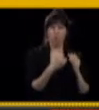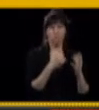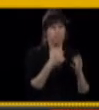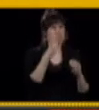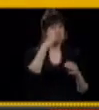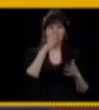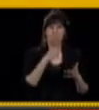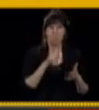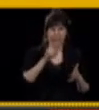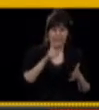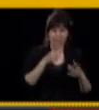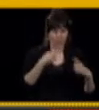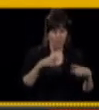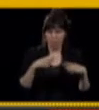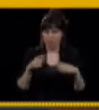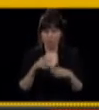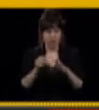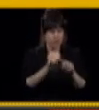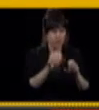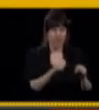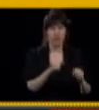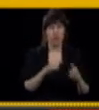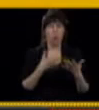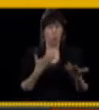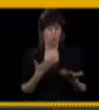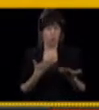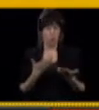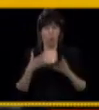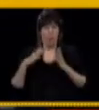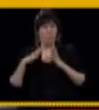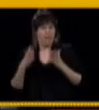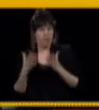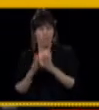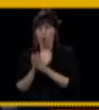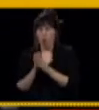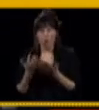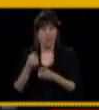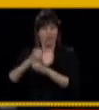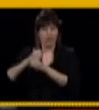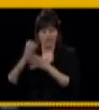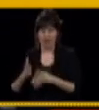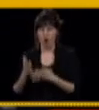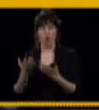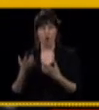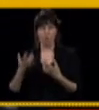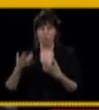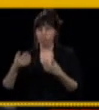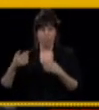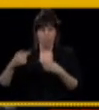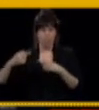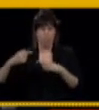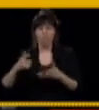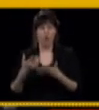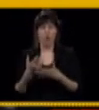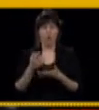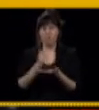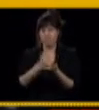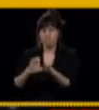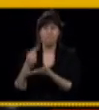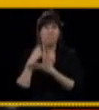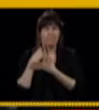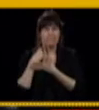que les gens doivent sortir pour aller à l'épicerie se chercher quelque chose à manger c'est ce aussi qu'on a